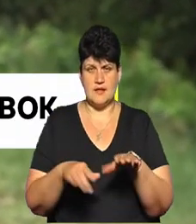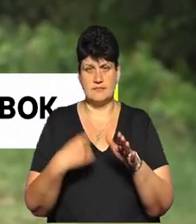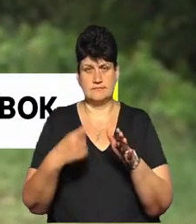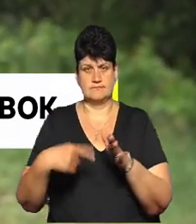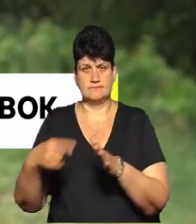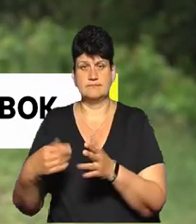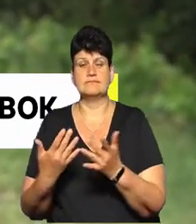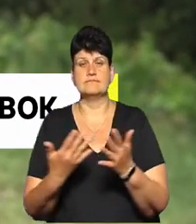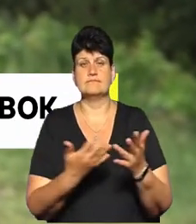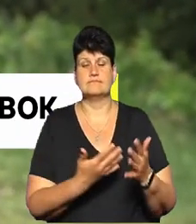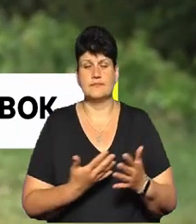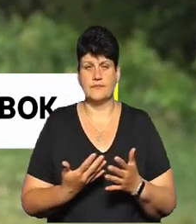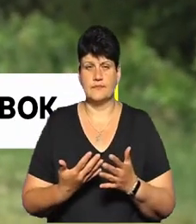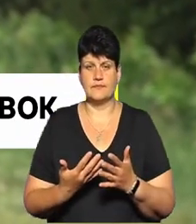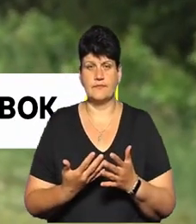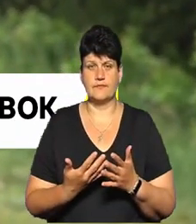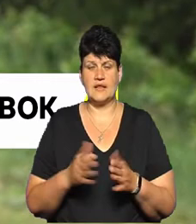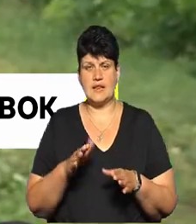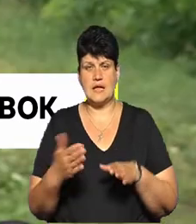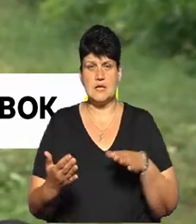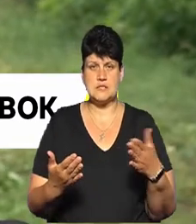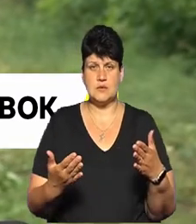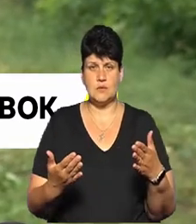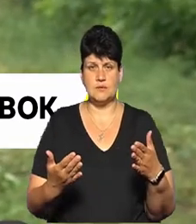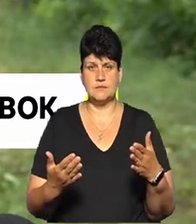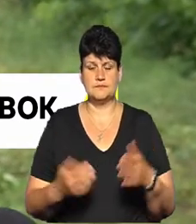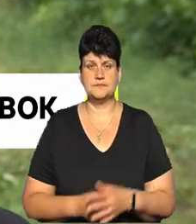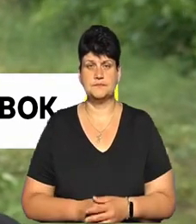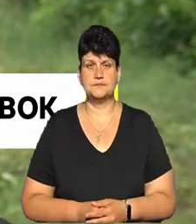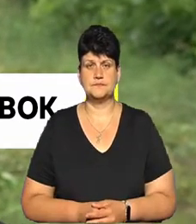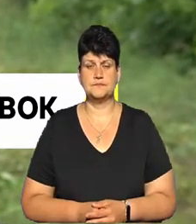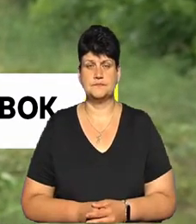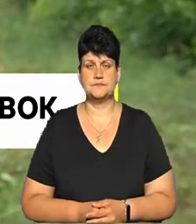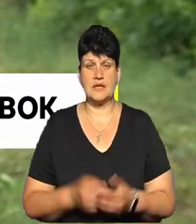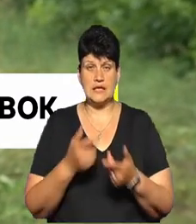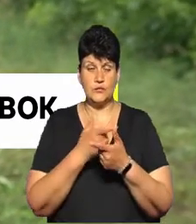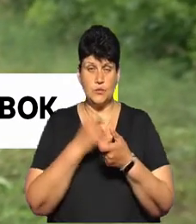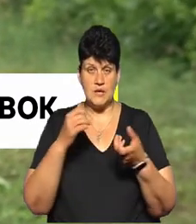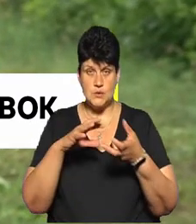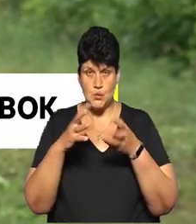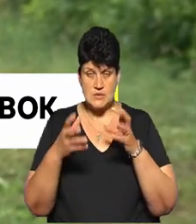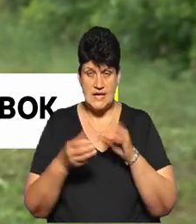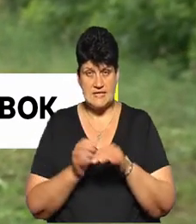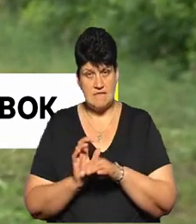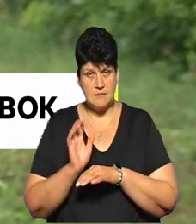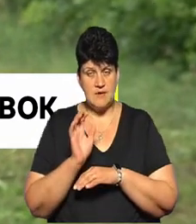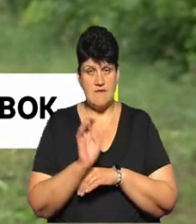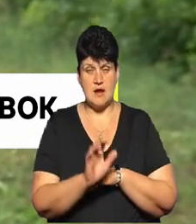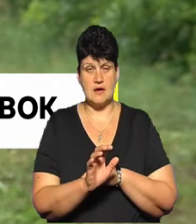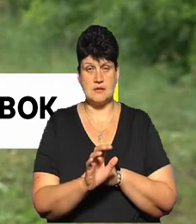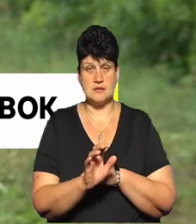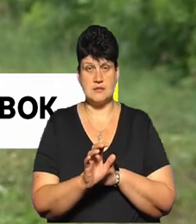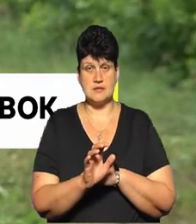на кожну сторону по розміщенні колеса. Інформація узагальнюється та відправляється на відповідний орган